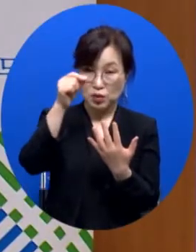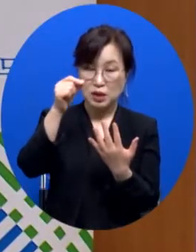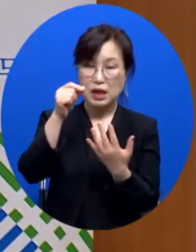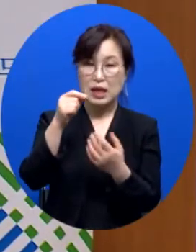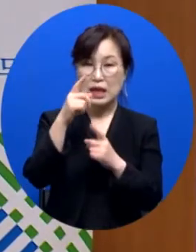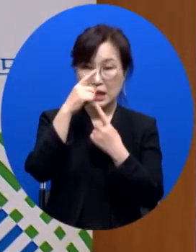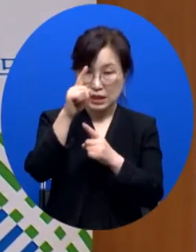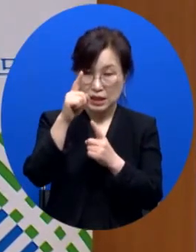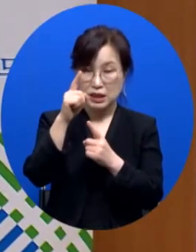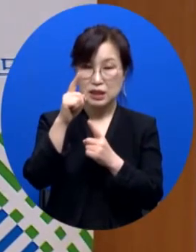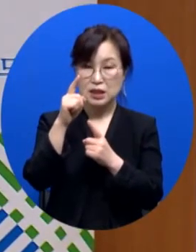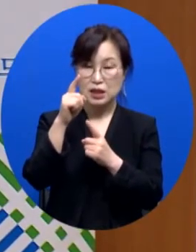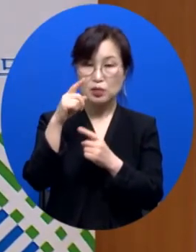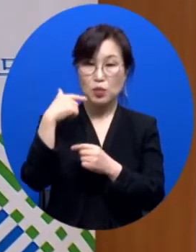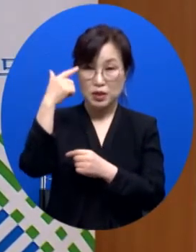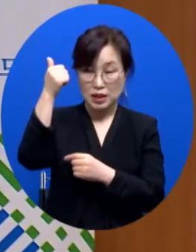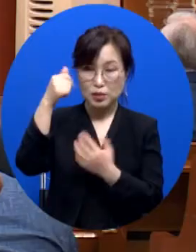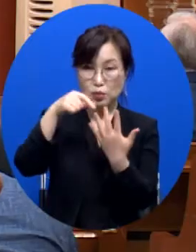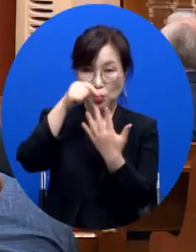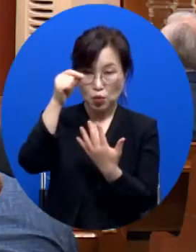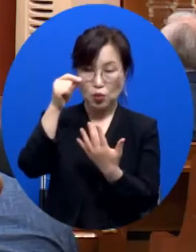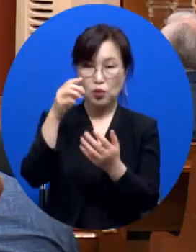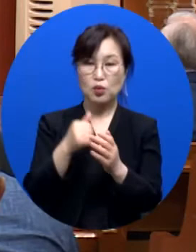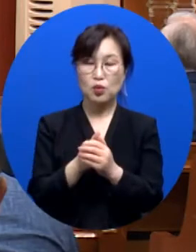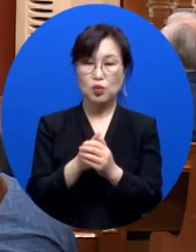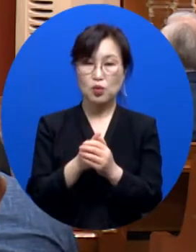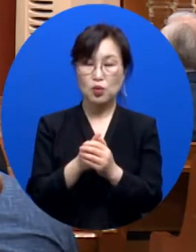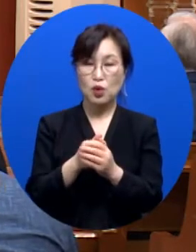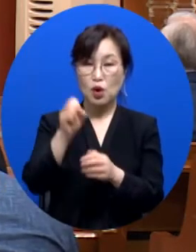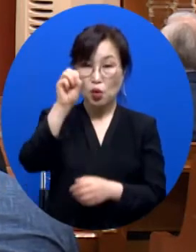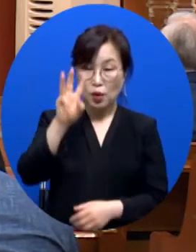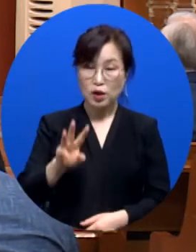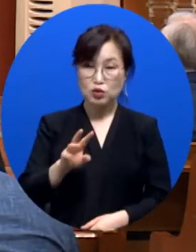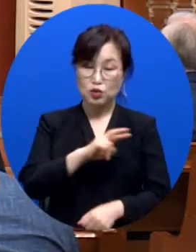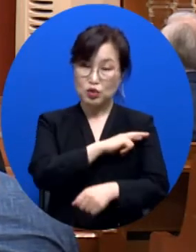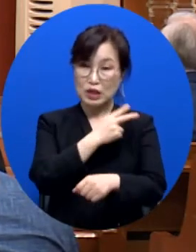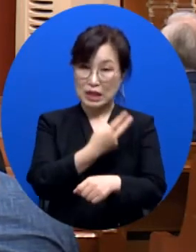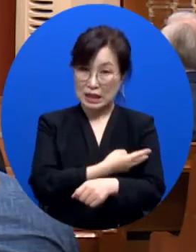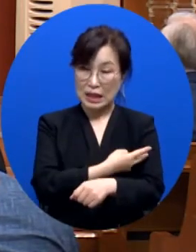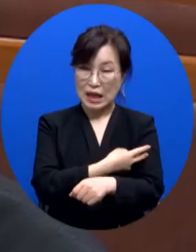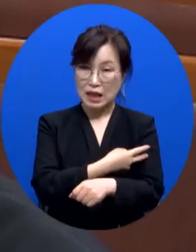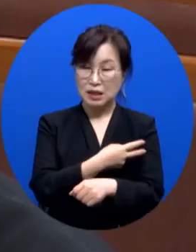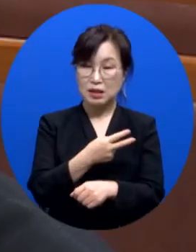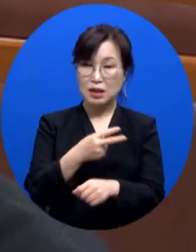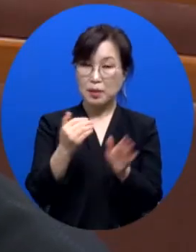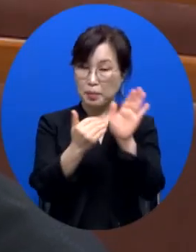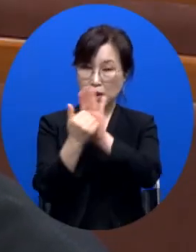신구 임원을 교체하고 광주 지역 이단 세미나 등의 신규 사업을 논의했습니다.